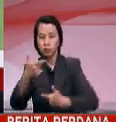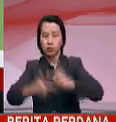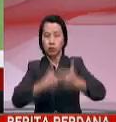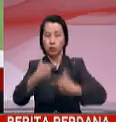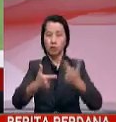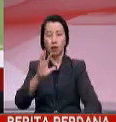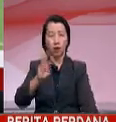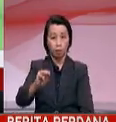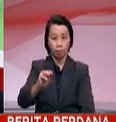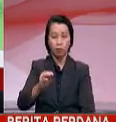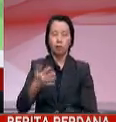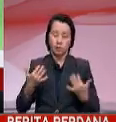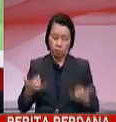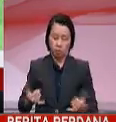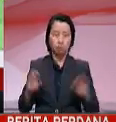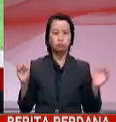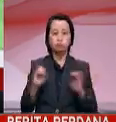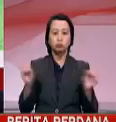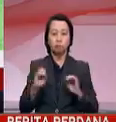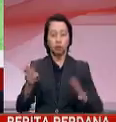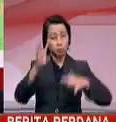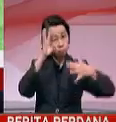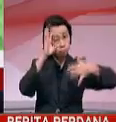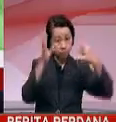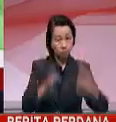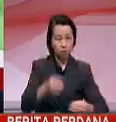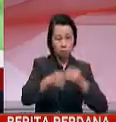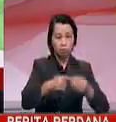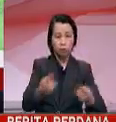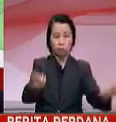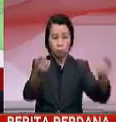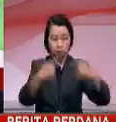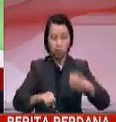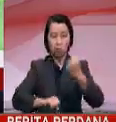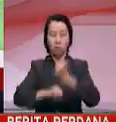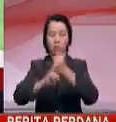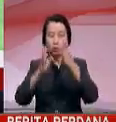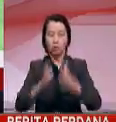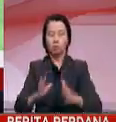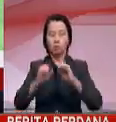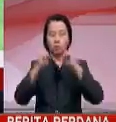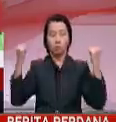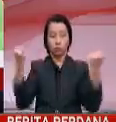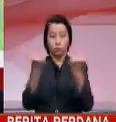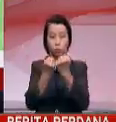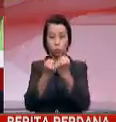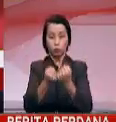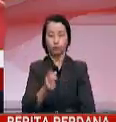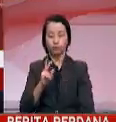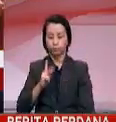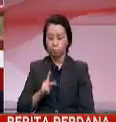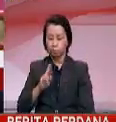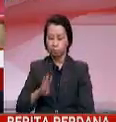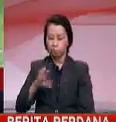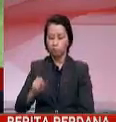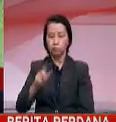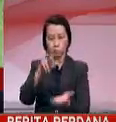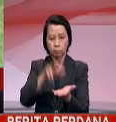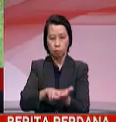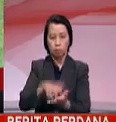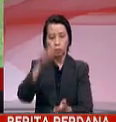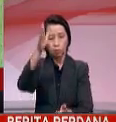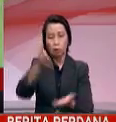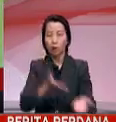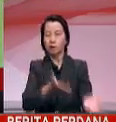M meskipun ketika ini tiada keputusan mengenai kehadiran penyokong ke stadium. Kementerian Belia dan Sukan mengesahkan